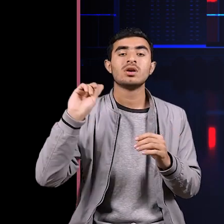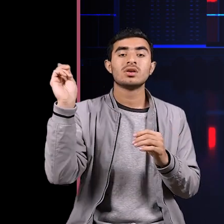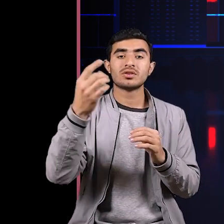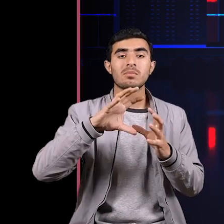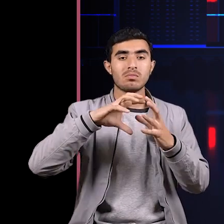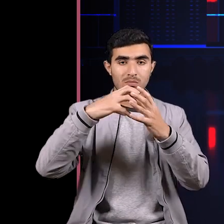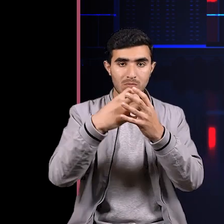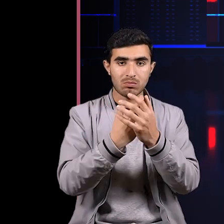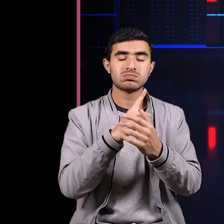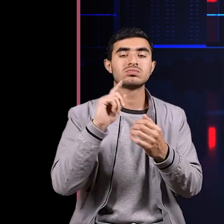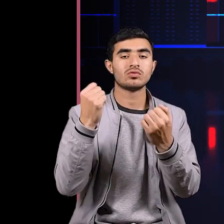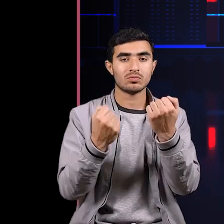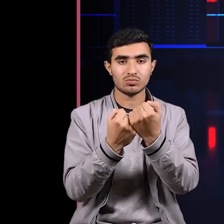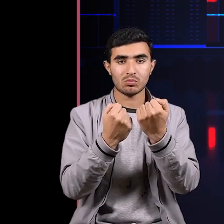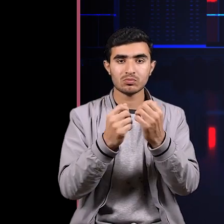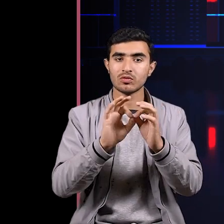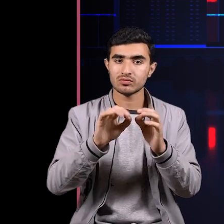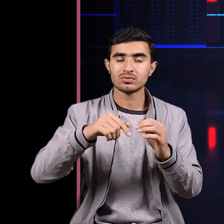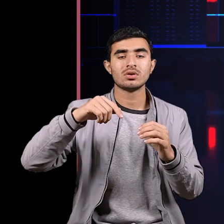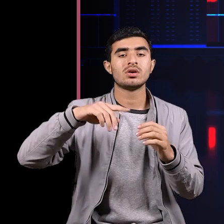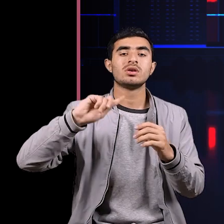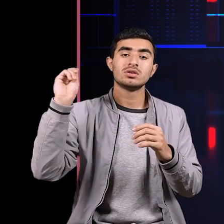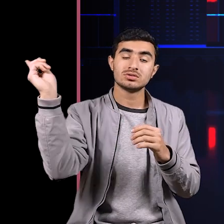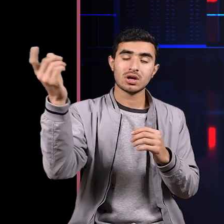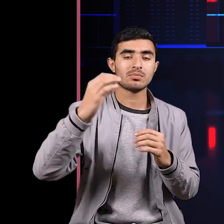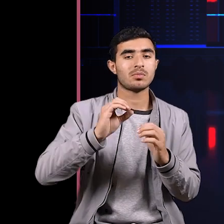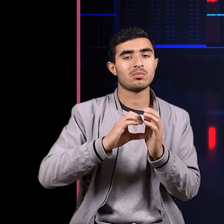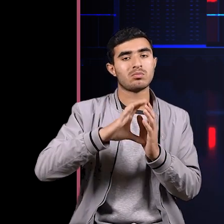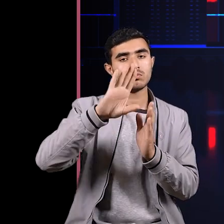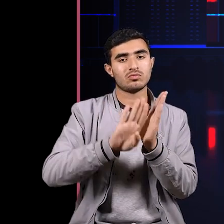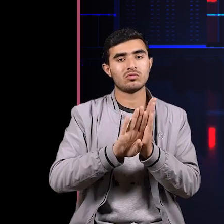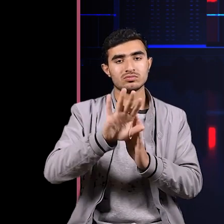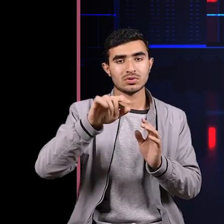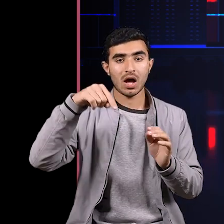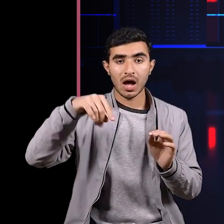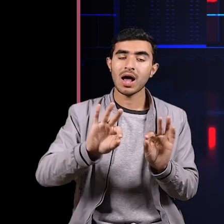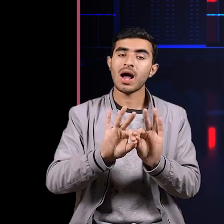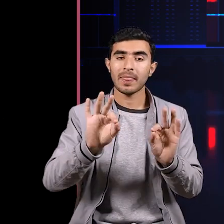कंट्रीब्यूशन होगा उसकी फिर वैल्यू भी बहुत ज़्यादा होगी। अब तक के लिए इतना ही। फिर